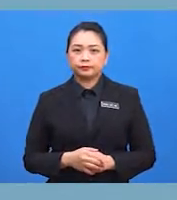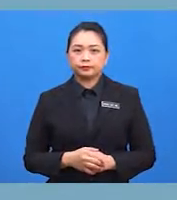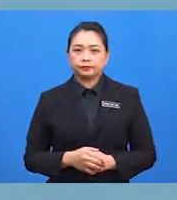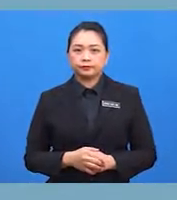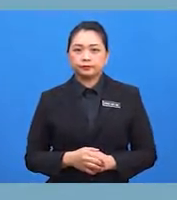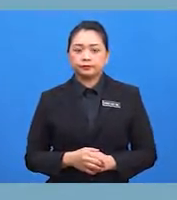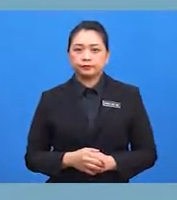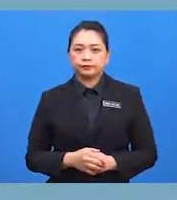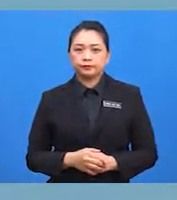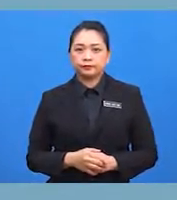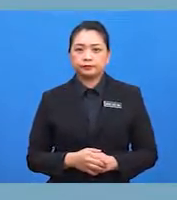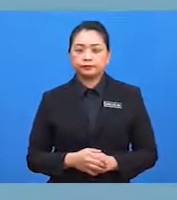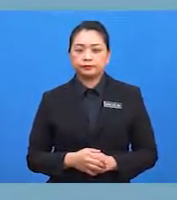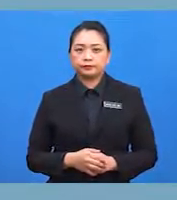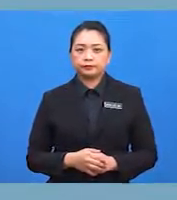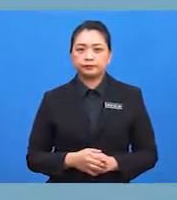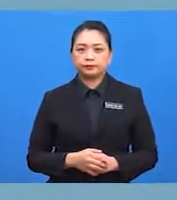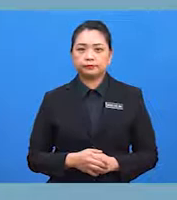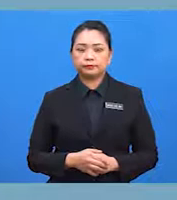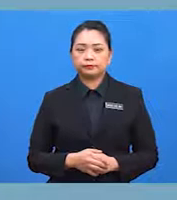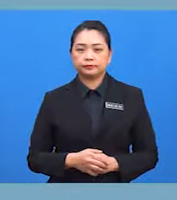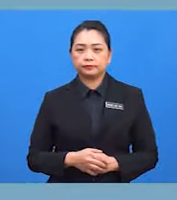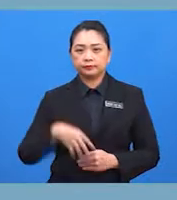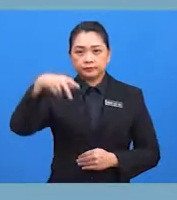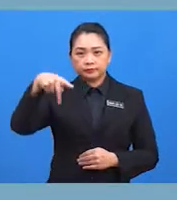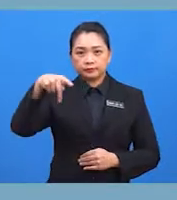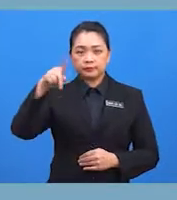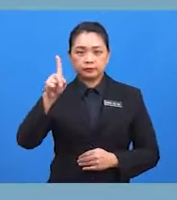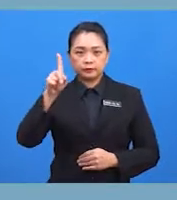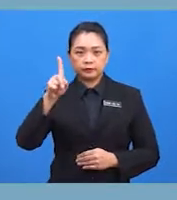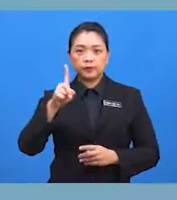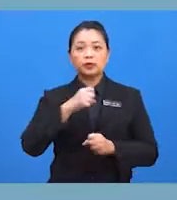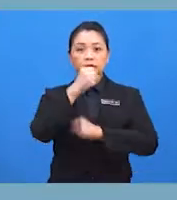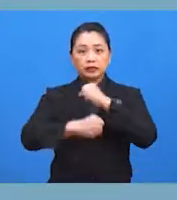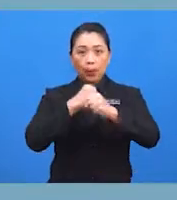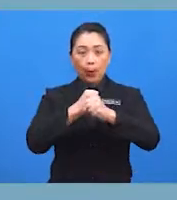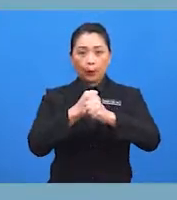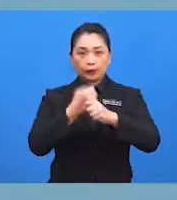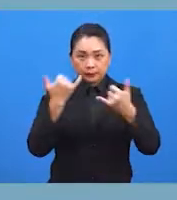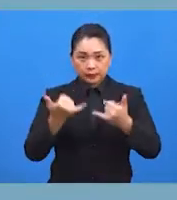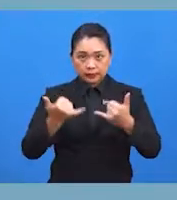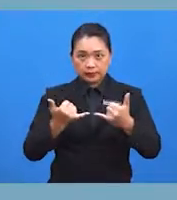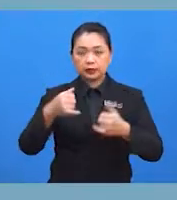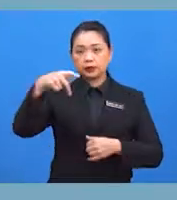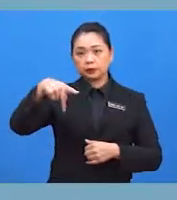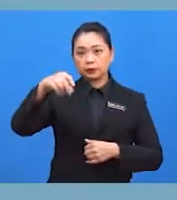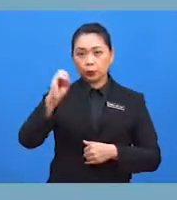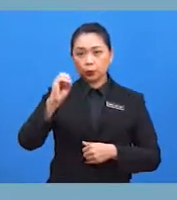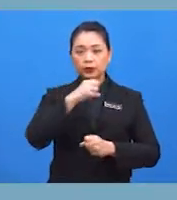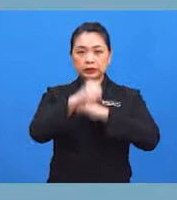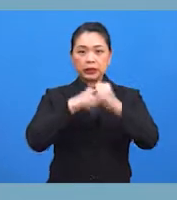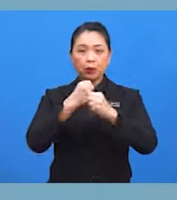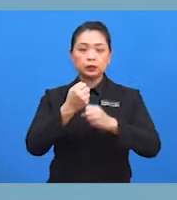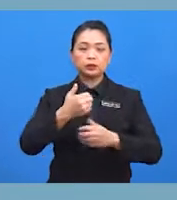sebelumnya dibahagikan dengan indeks harga pengguna tahun sebelum darabkan dengan 100. Indeks